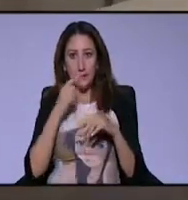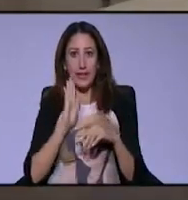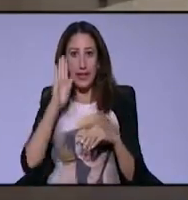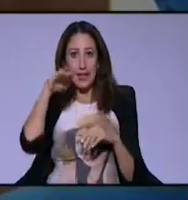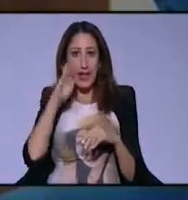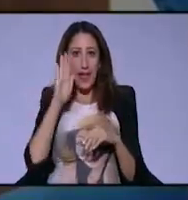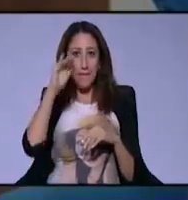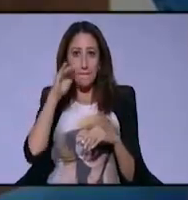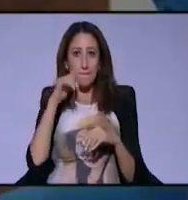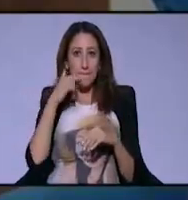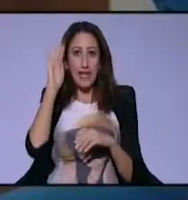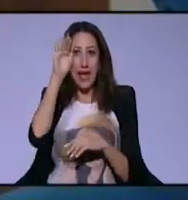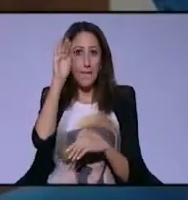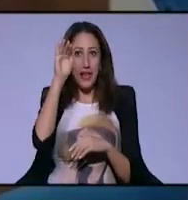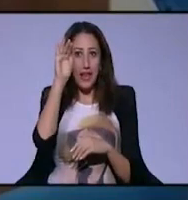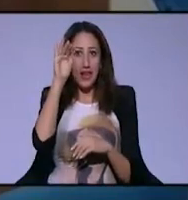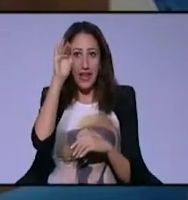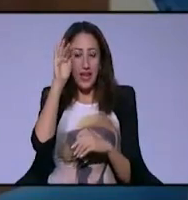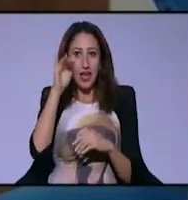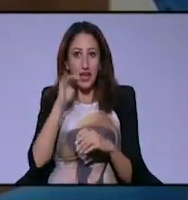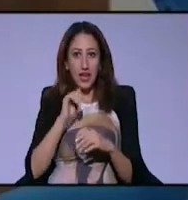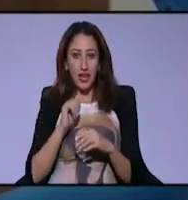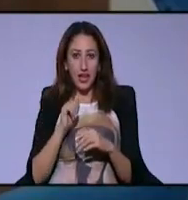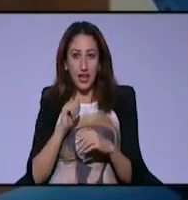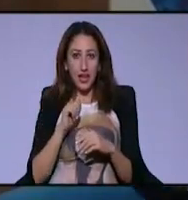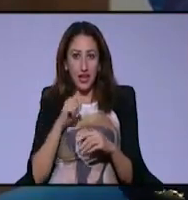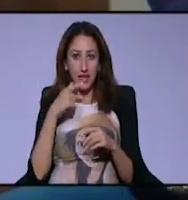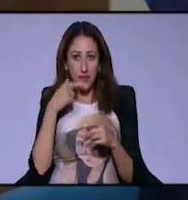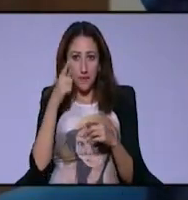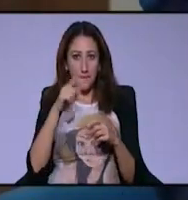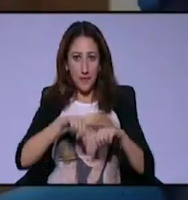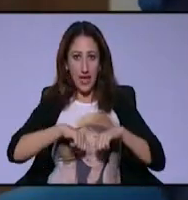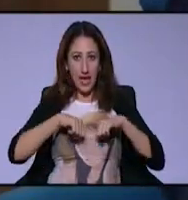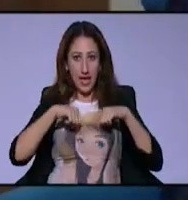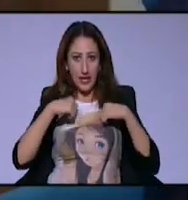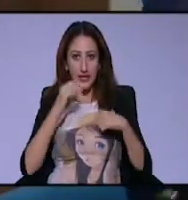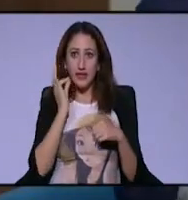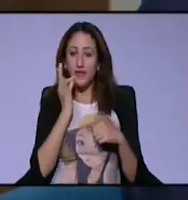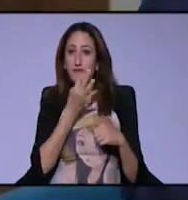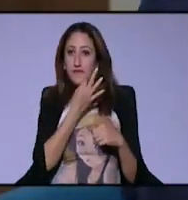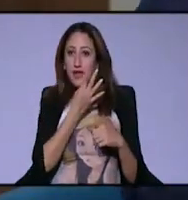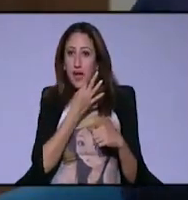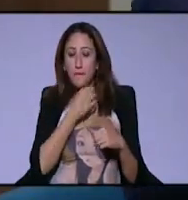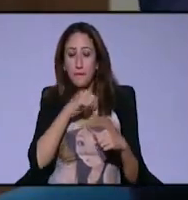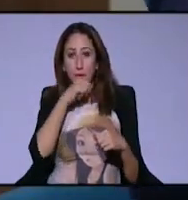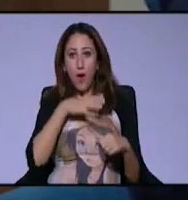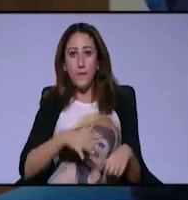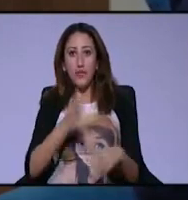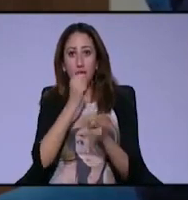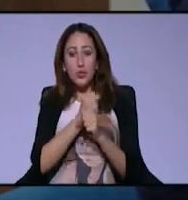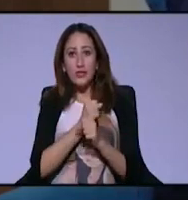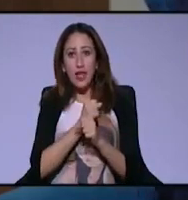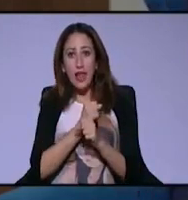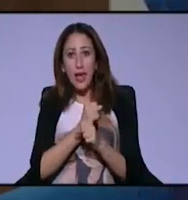احنا مش قادرين يعني نبدا يعني حياتنا في فيلم لحضره النبي عليه الصلاه والسلام من